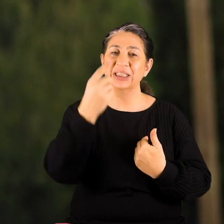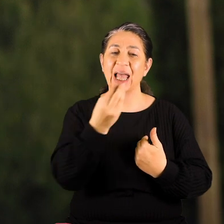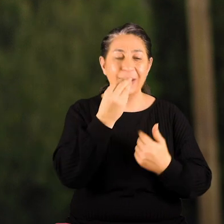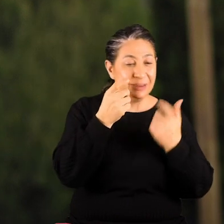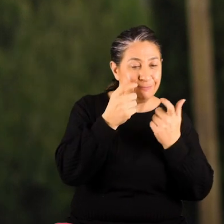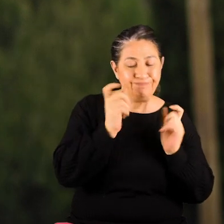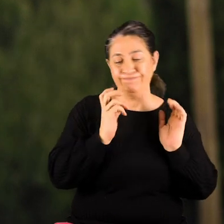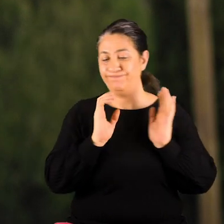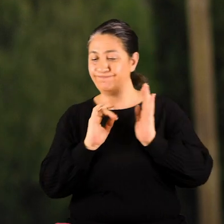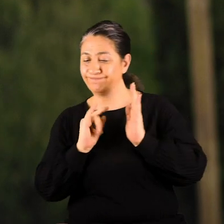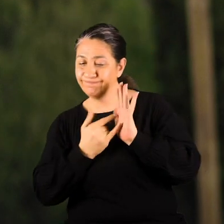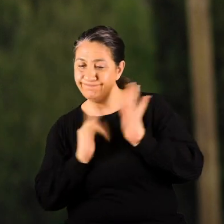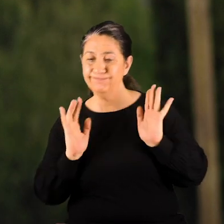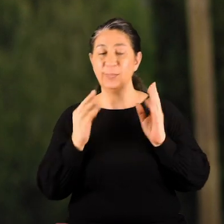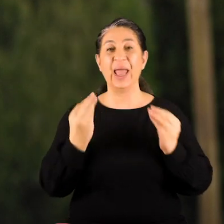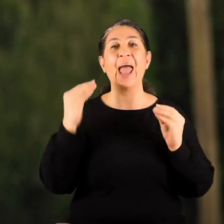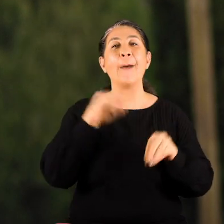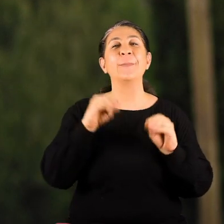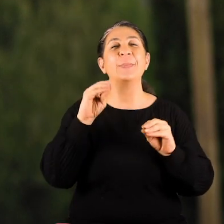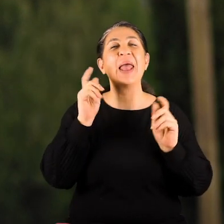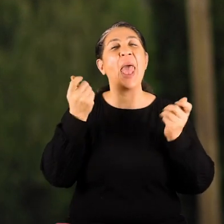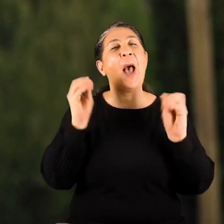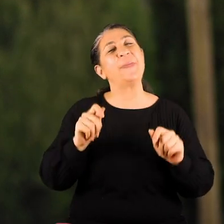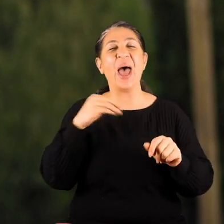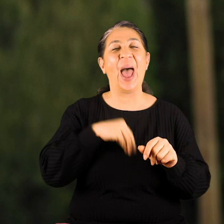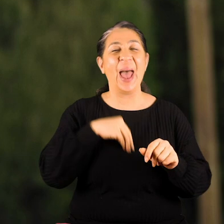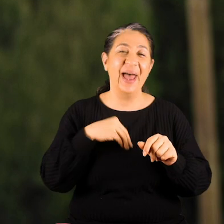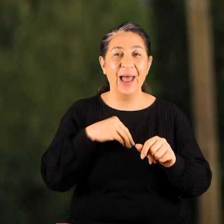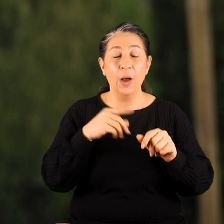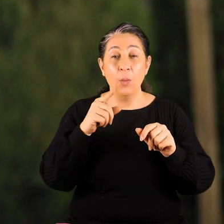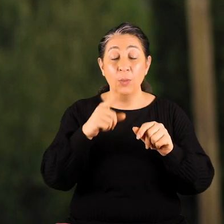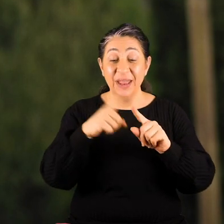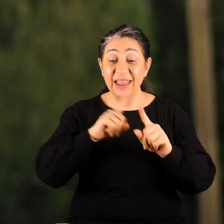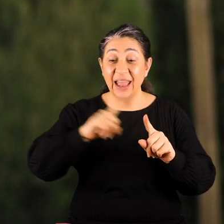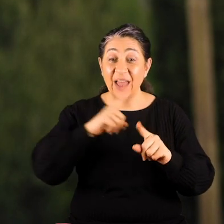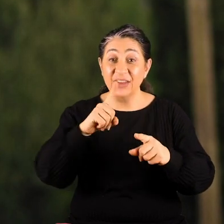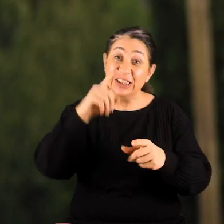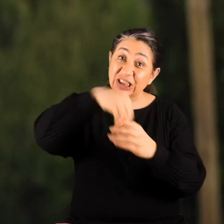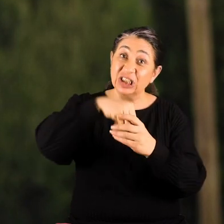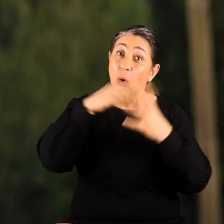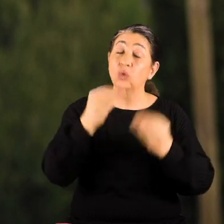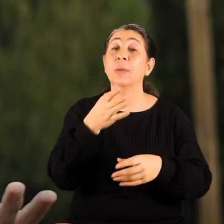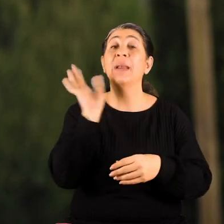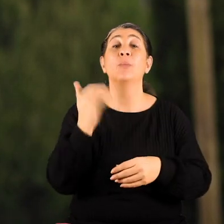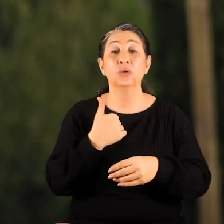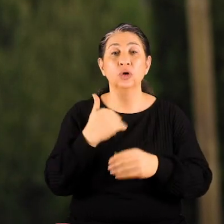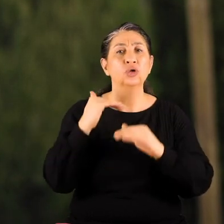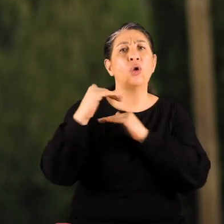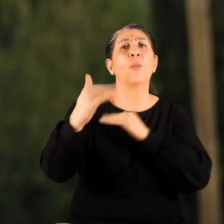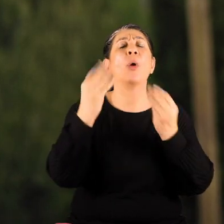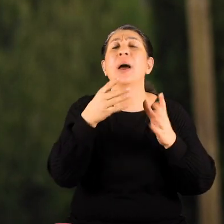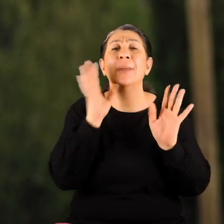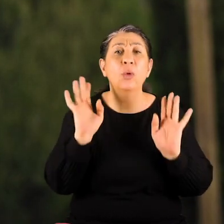yediğimize dikkat ederek iyi bir şey yaptığımızı düşünüyoruz. Bunun bu kadar etkili olduğunu ve aslında tedavinin bir parçası olduğunu bilmiyoruz. Toplum olarak